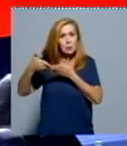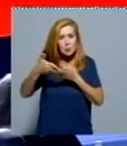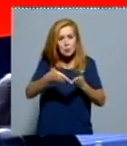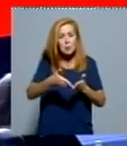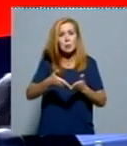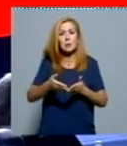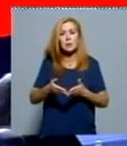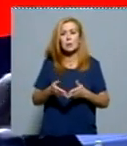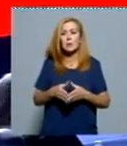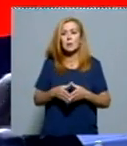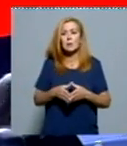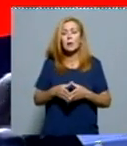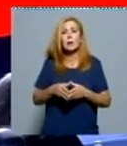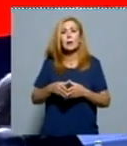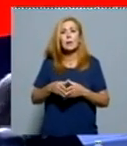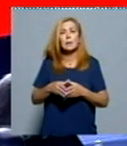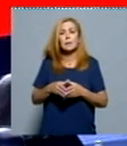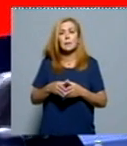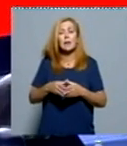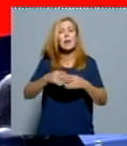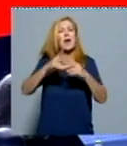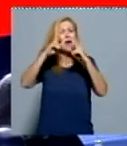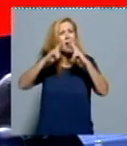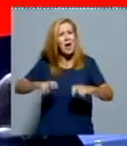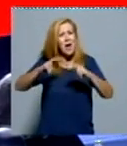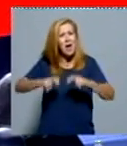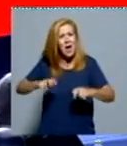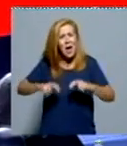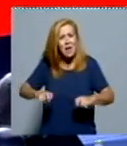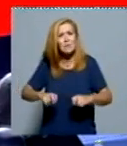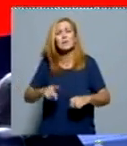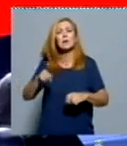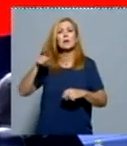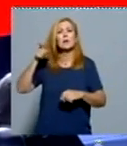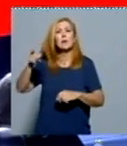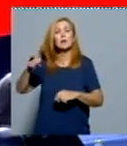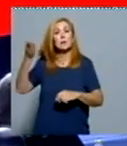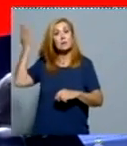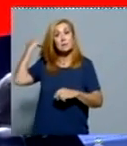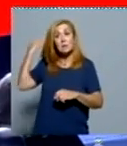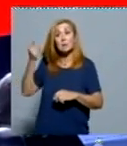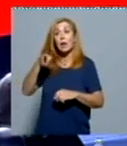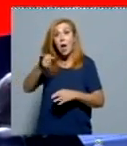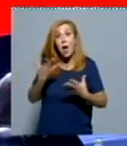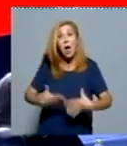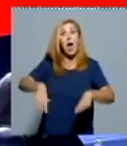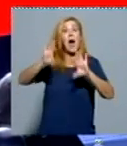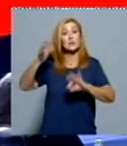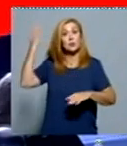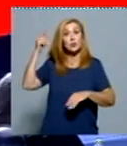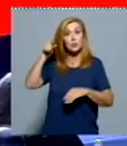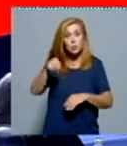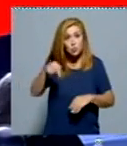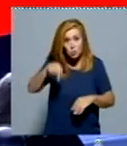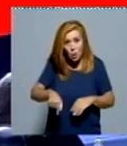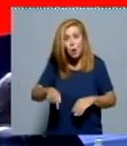Roots Race, παρενοχλεί ερευνητικές διαδικασίες για τον EastMed, που επί των ημερών σας προωθήθηκε εντόνως και